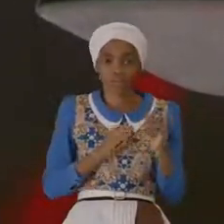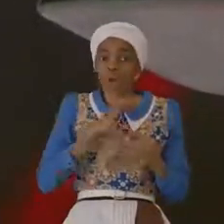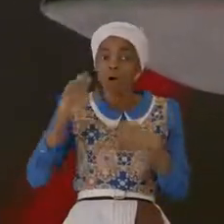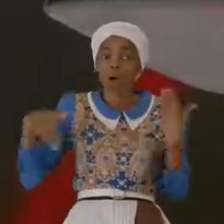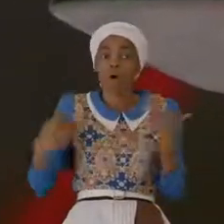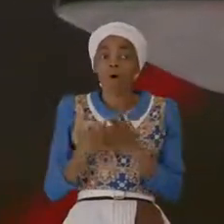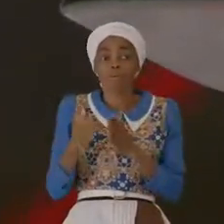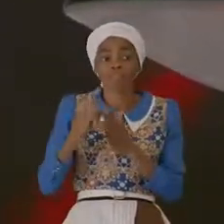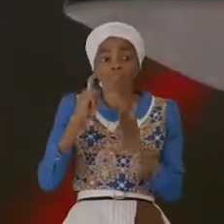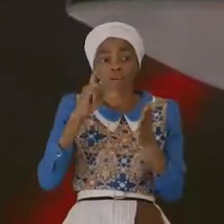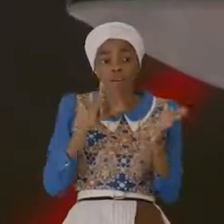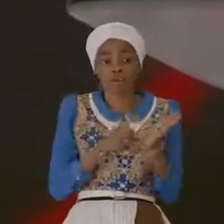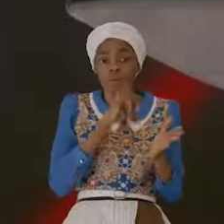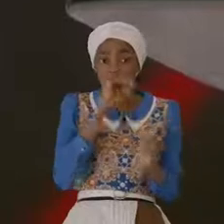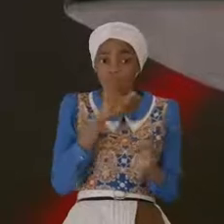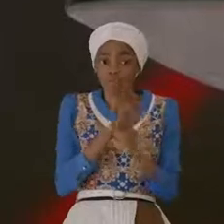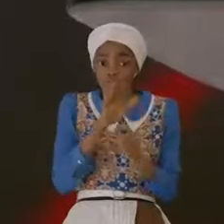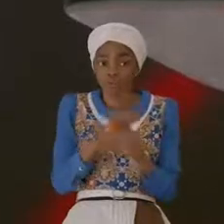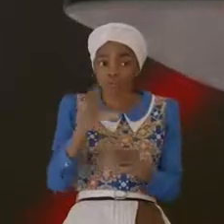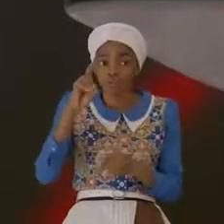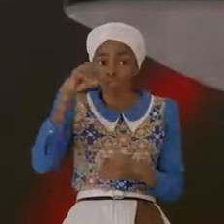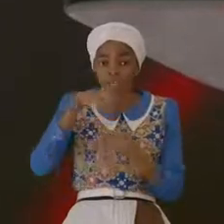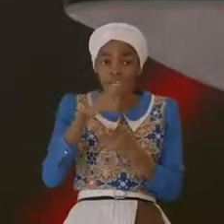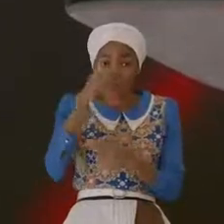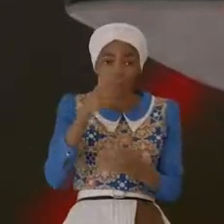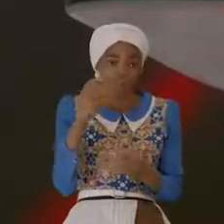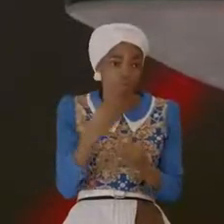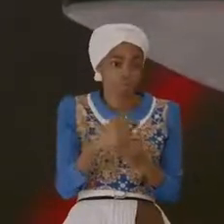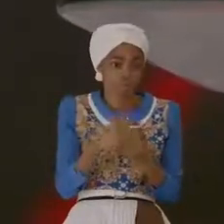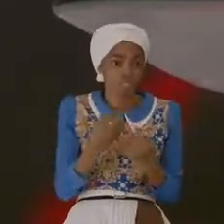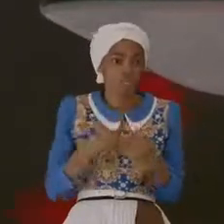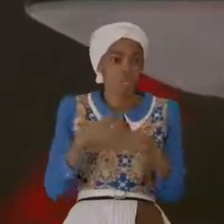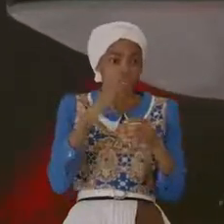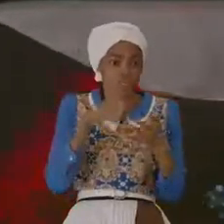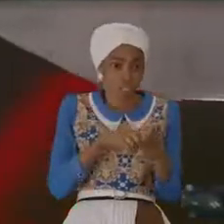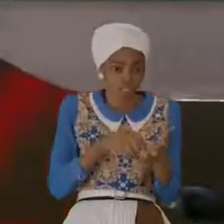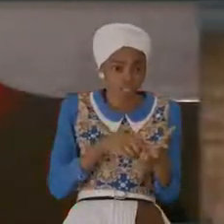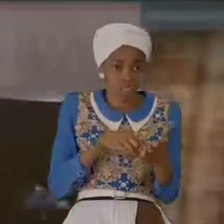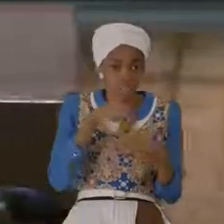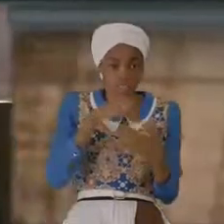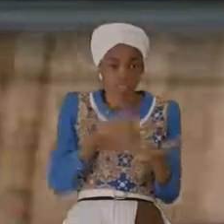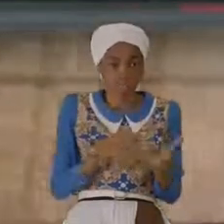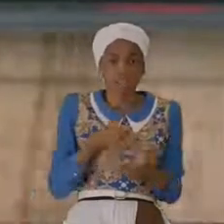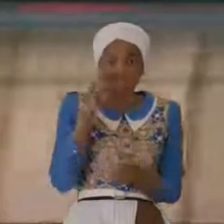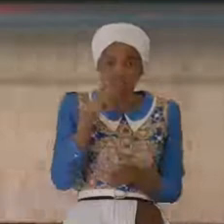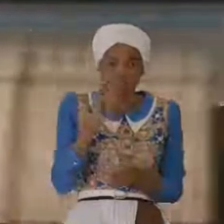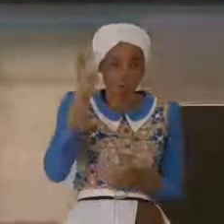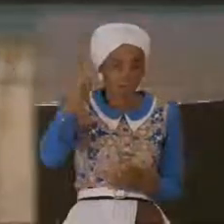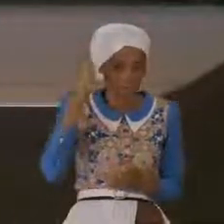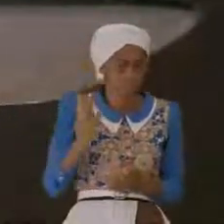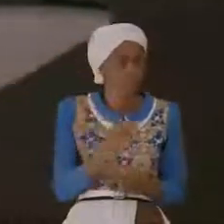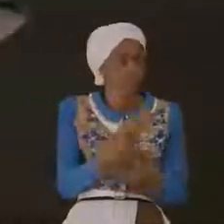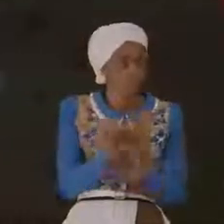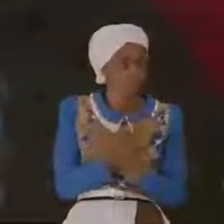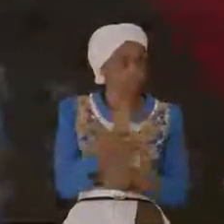loi est accompli dans une seule parole. Dans celle-ci, tu aimeras